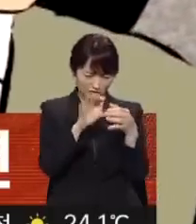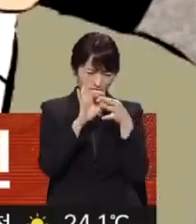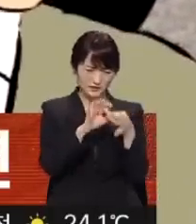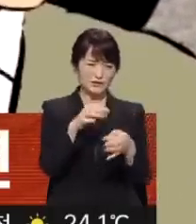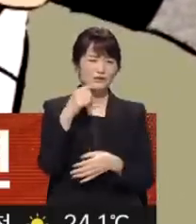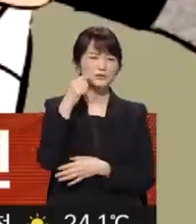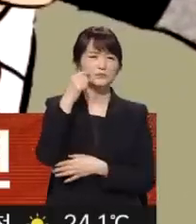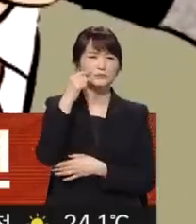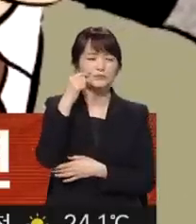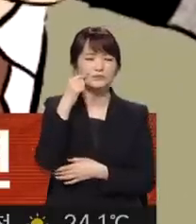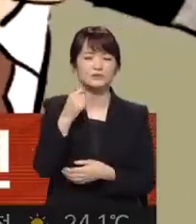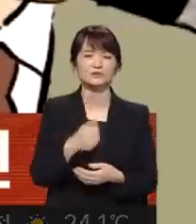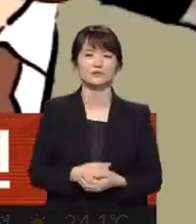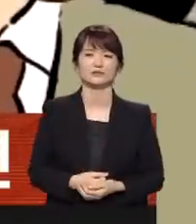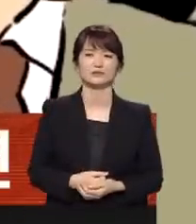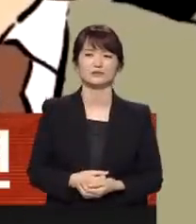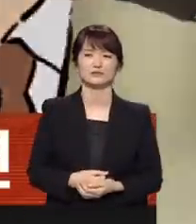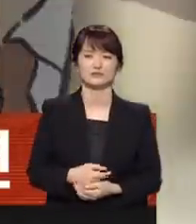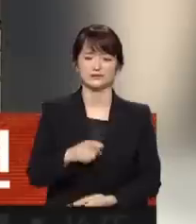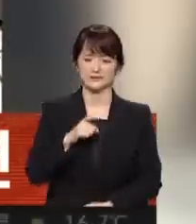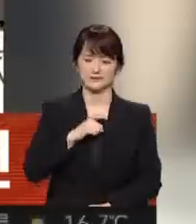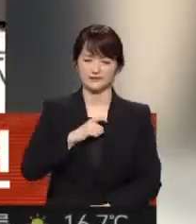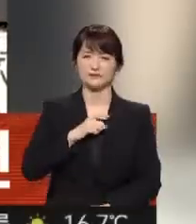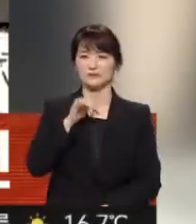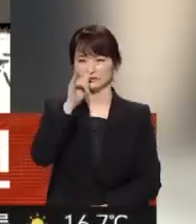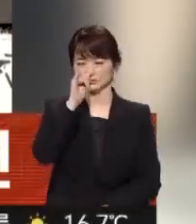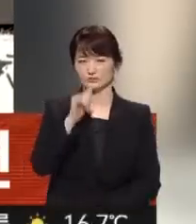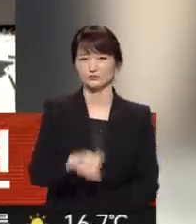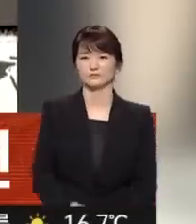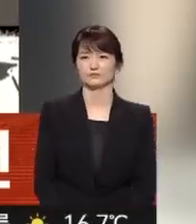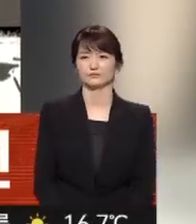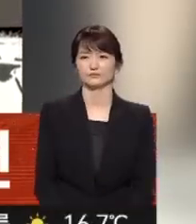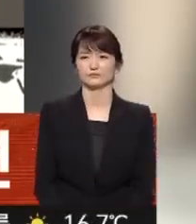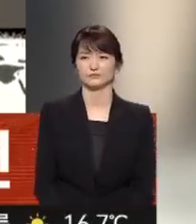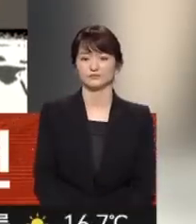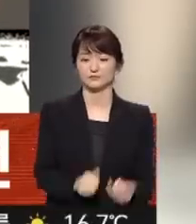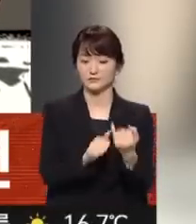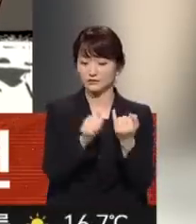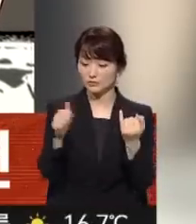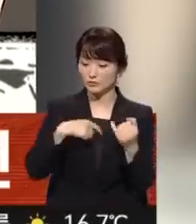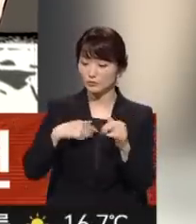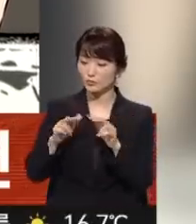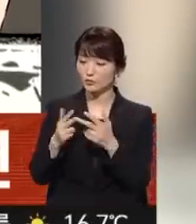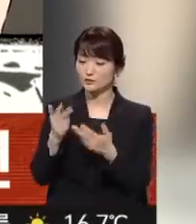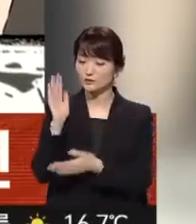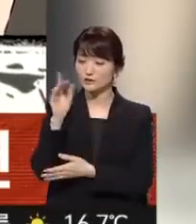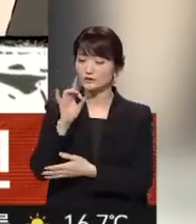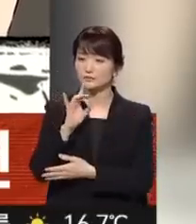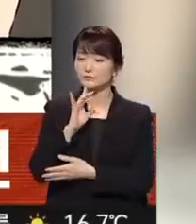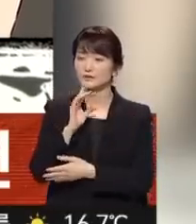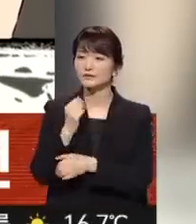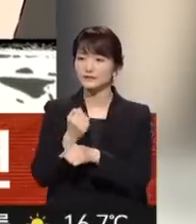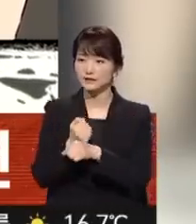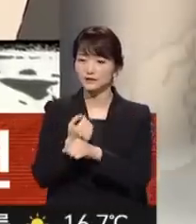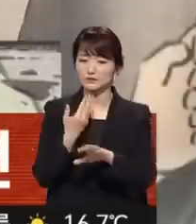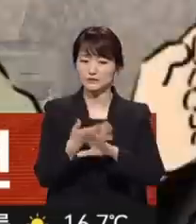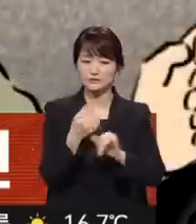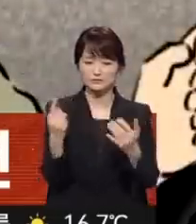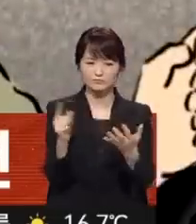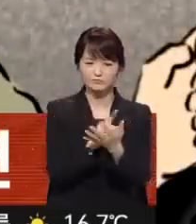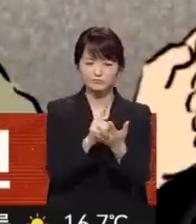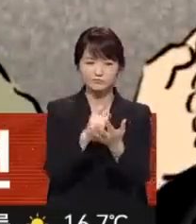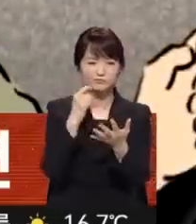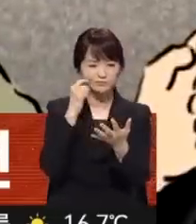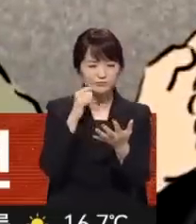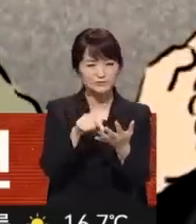못하게 끊는 부분. 어쩌면 이기적으로 보일 수도 있는 거거든요. 본인 얘기만 하려고 그러고 남하고 같이 못 어울리는 거. 그런 것 때문에 저는